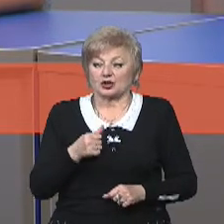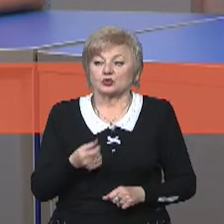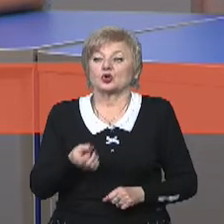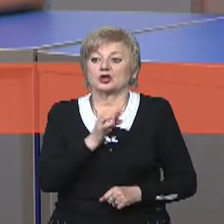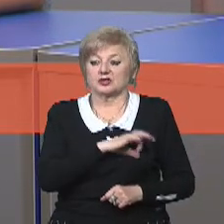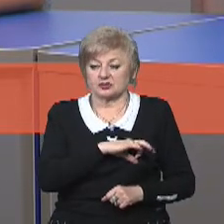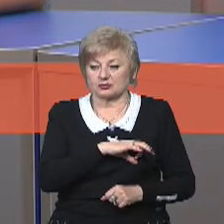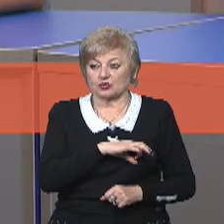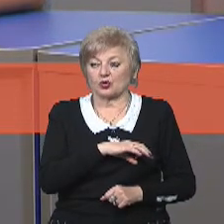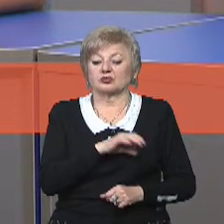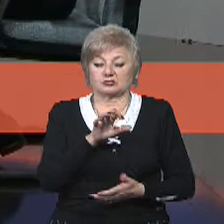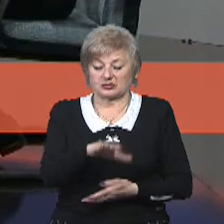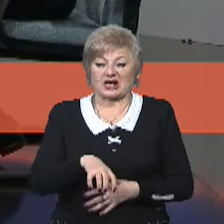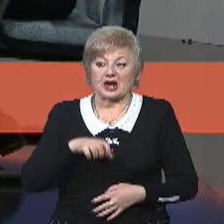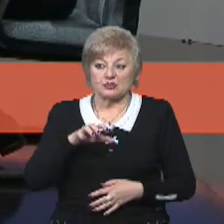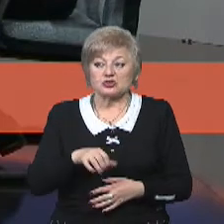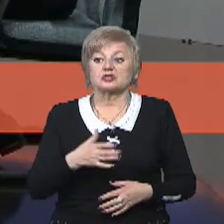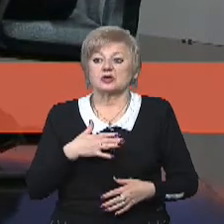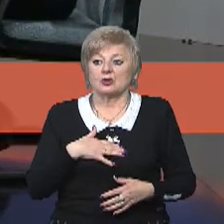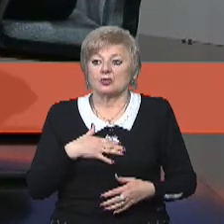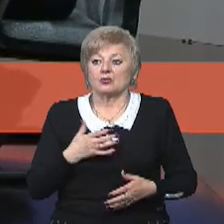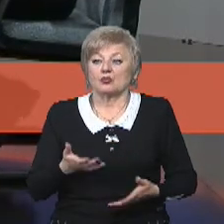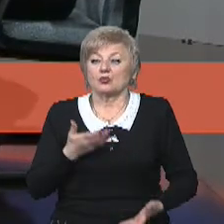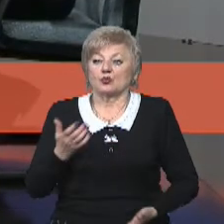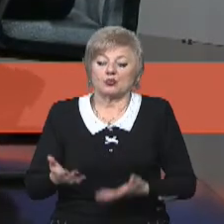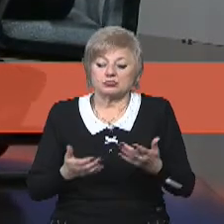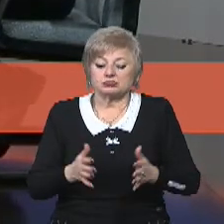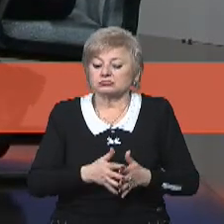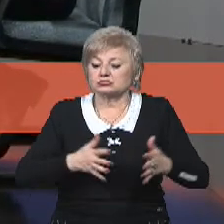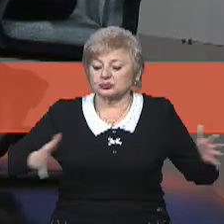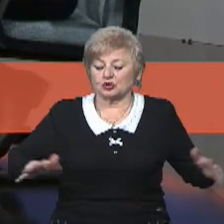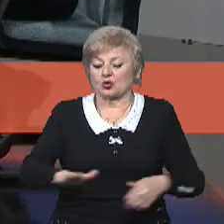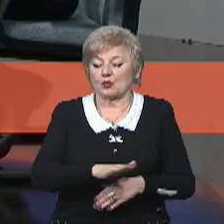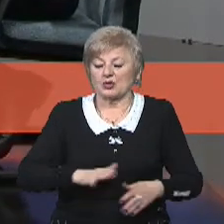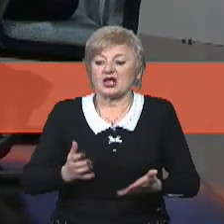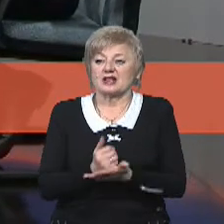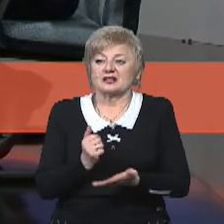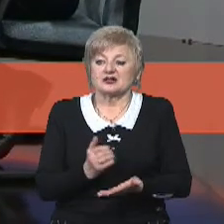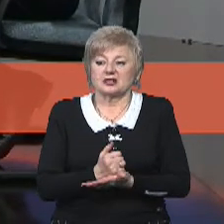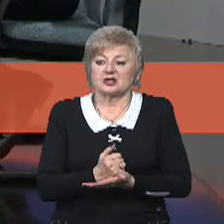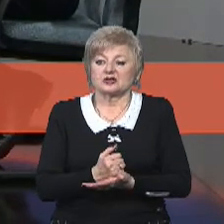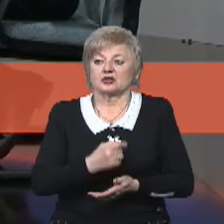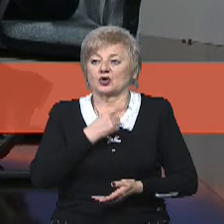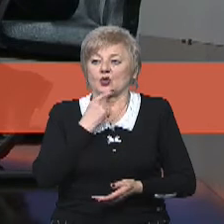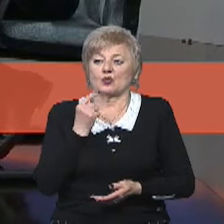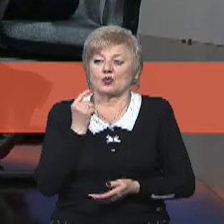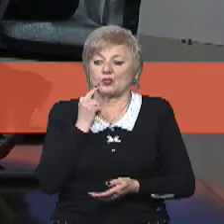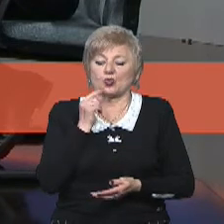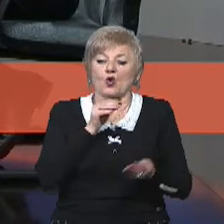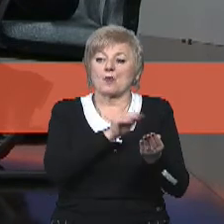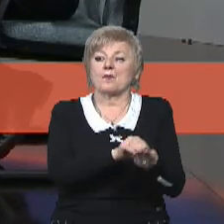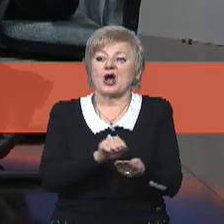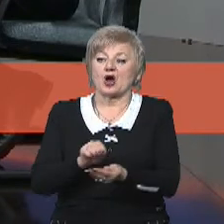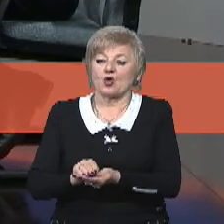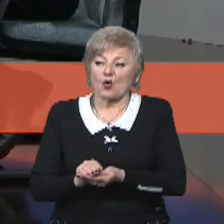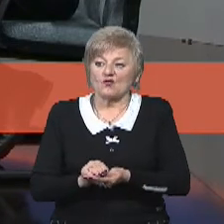використанню важкої техніки, ми вскрили велику площу, знайшли досить значну кількість різнодобових поховань,